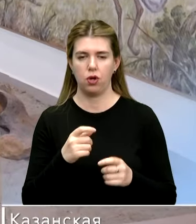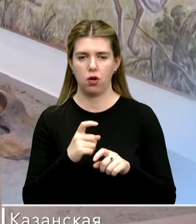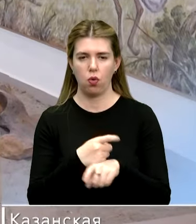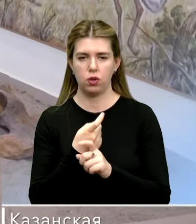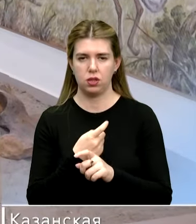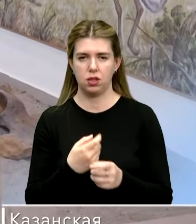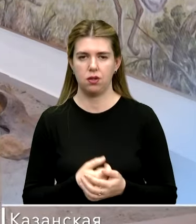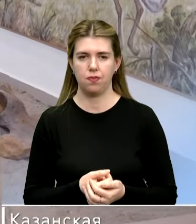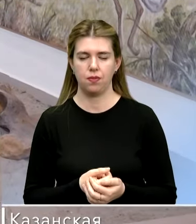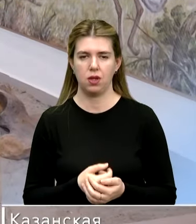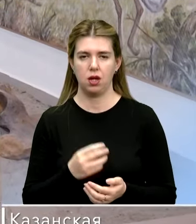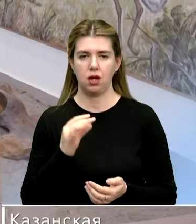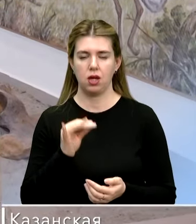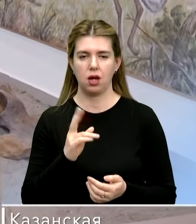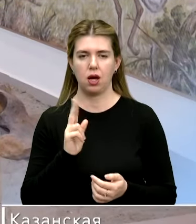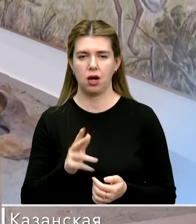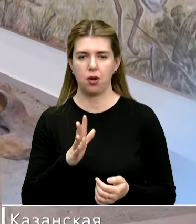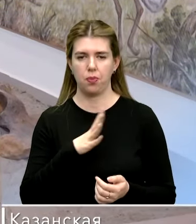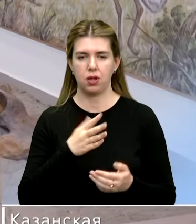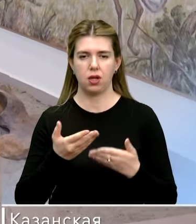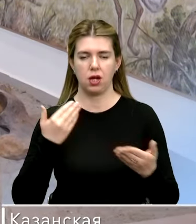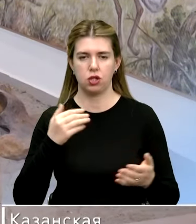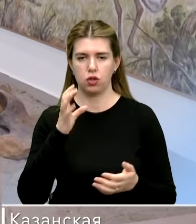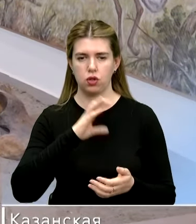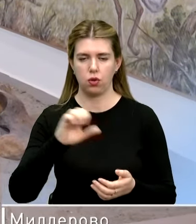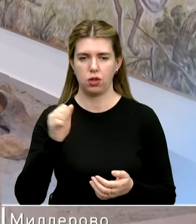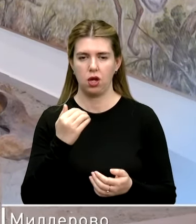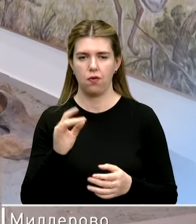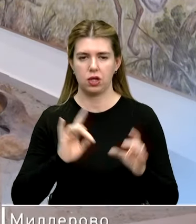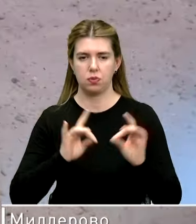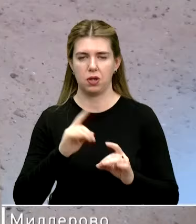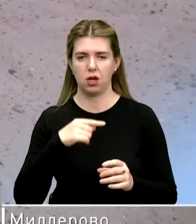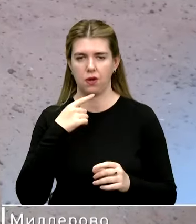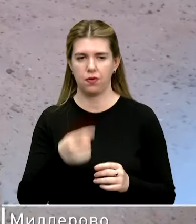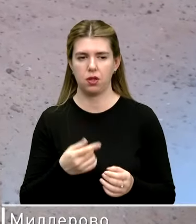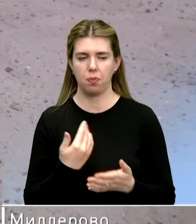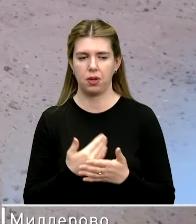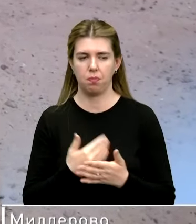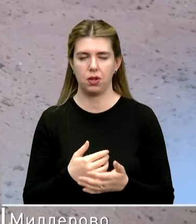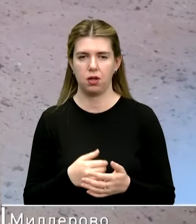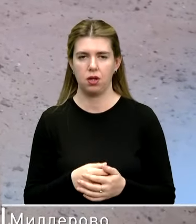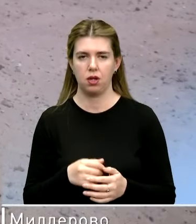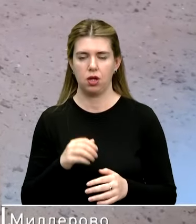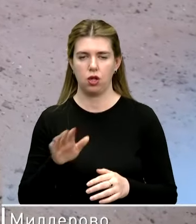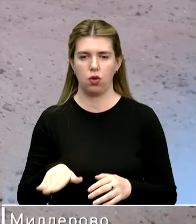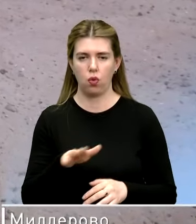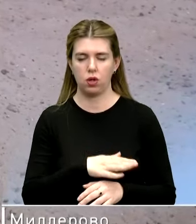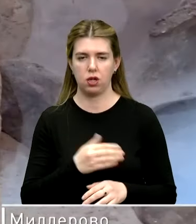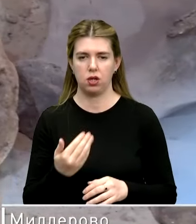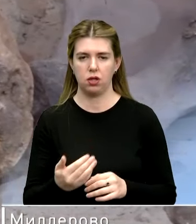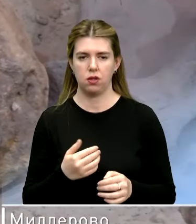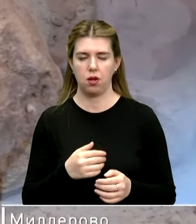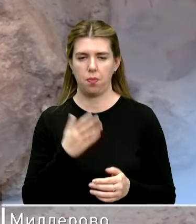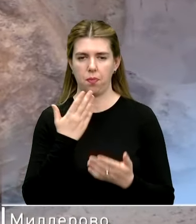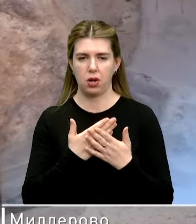и представить, как выглядел слон. Ну, о его размерах говорят, например, вот пальцы ног